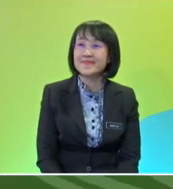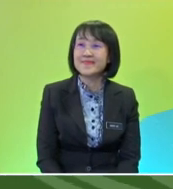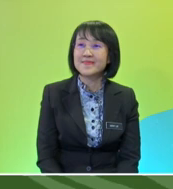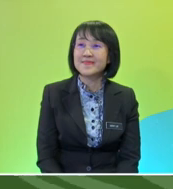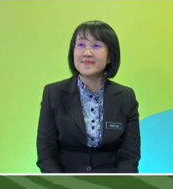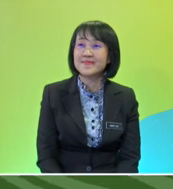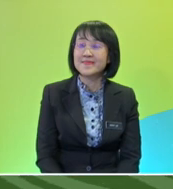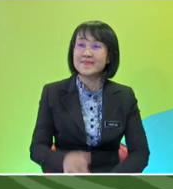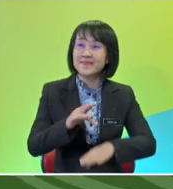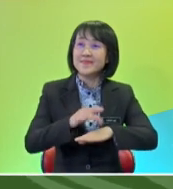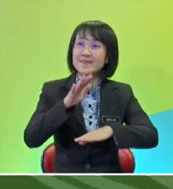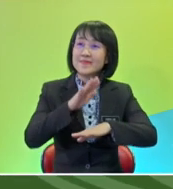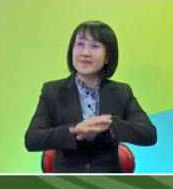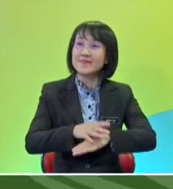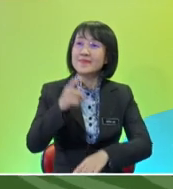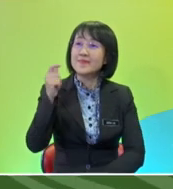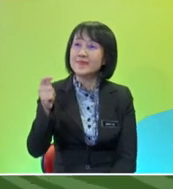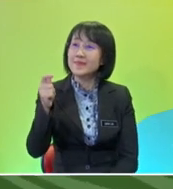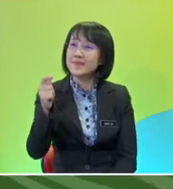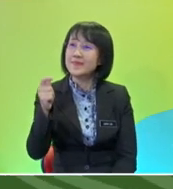Nyamuk tiruk. Nyamuk tiruk